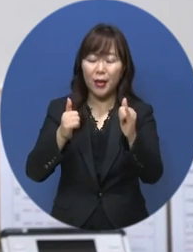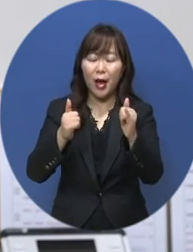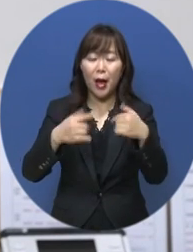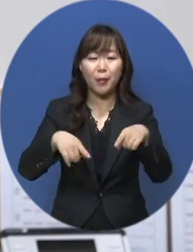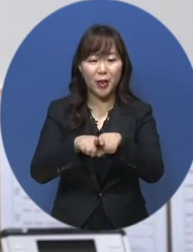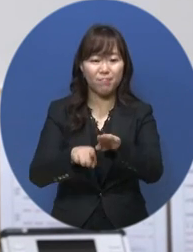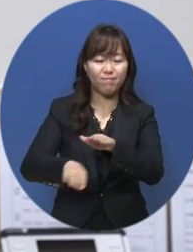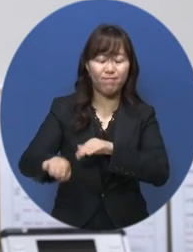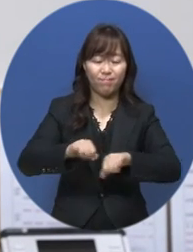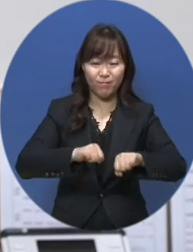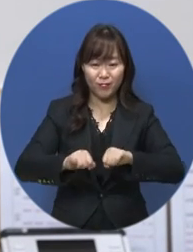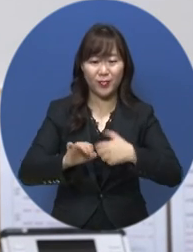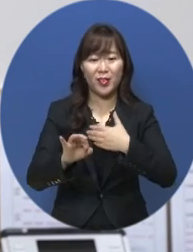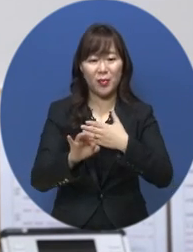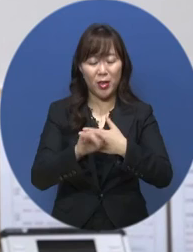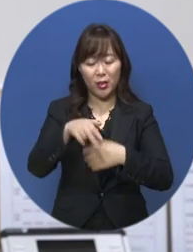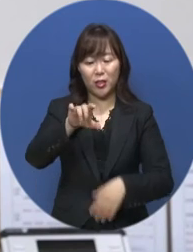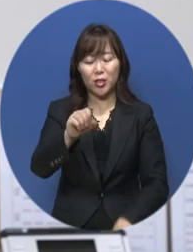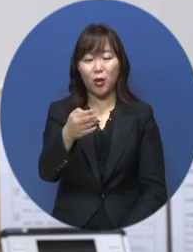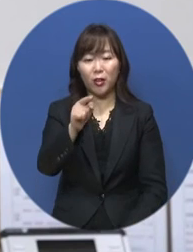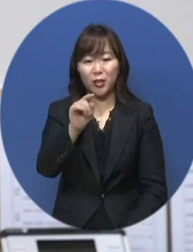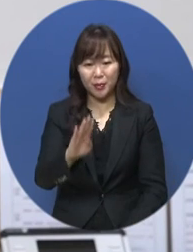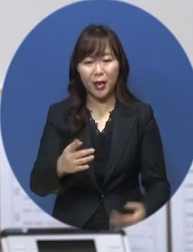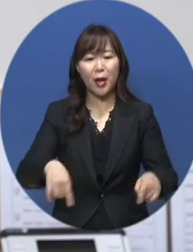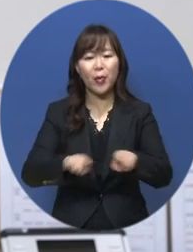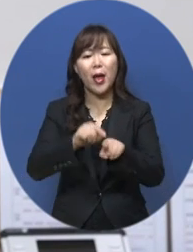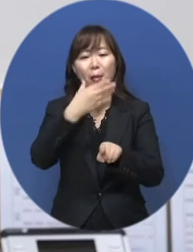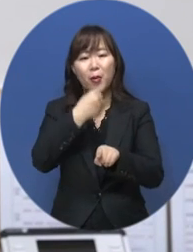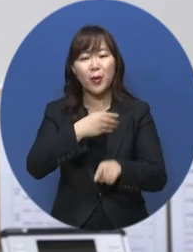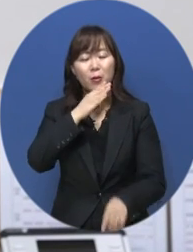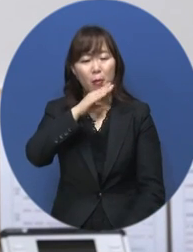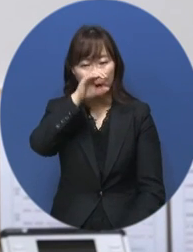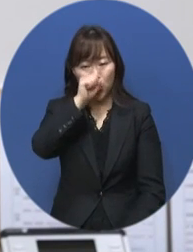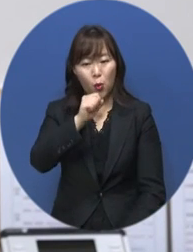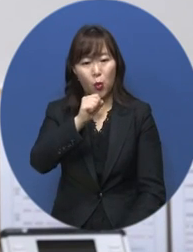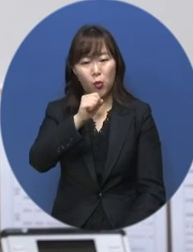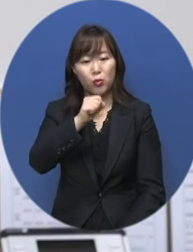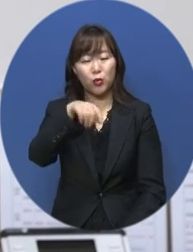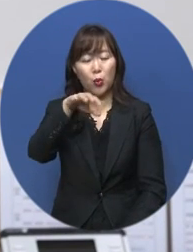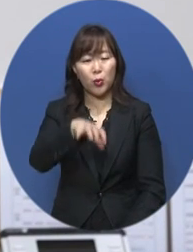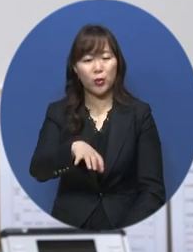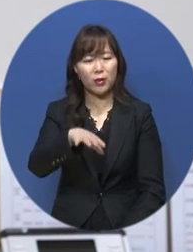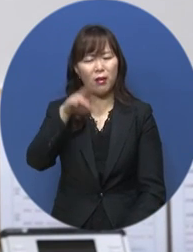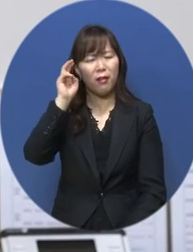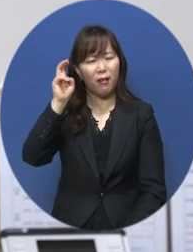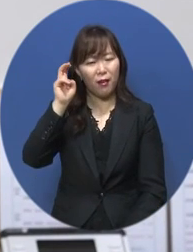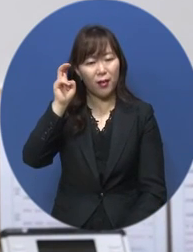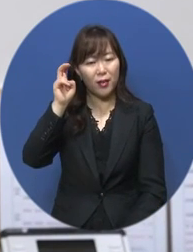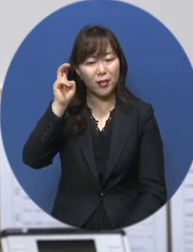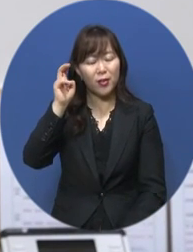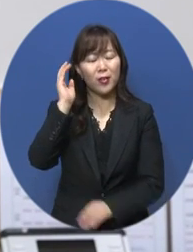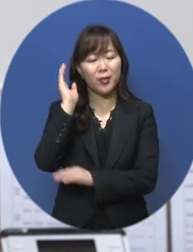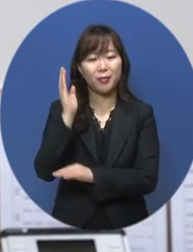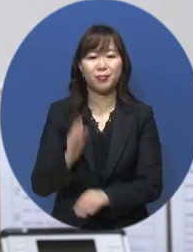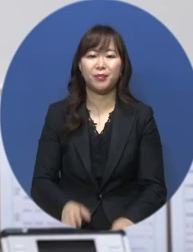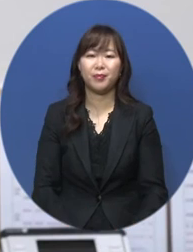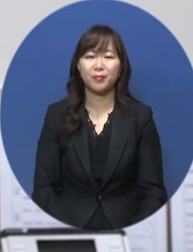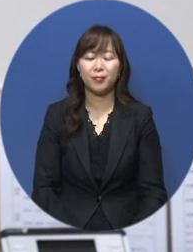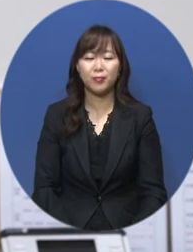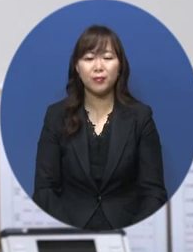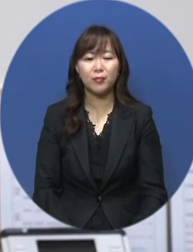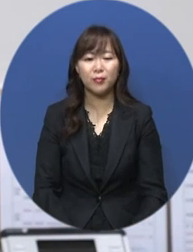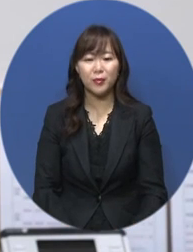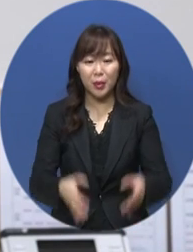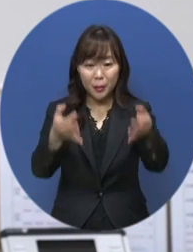앞장서서 해주시면 아마 정읍이 더불어 행복한 좋은 정읍이 되지 않을까 생각해서 말씀을 드렸습니다.